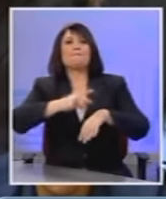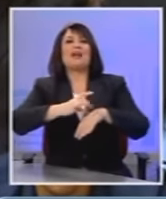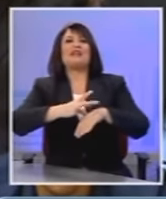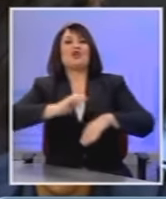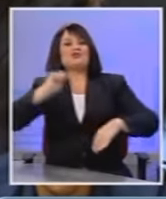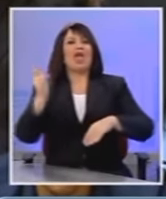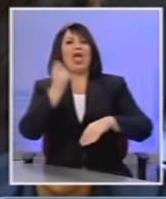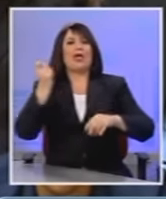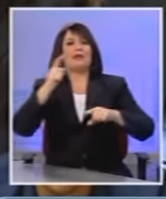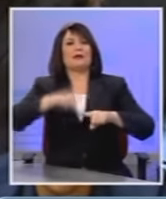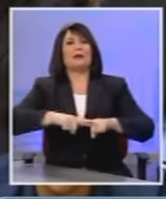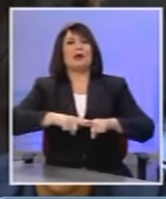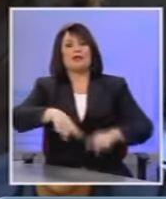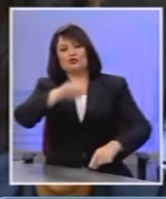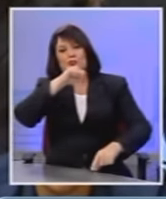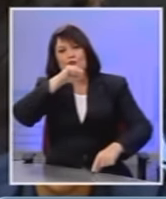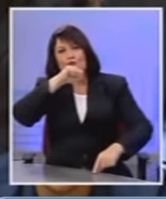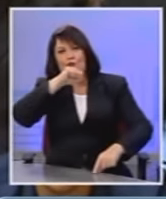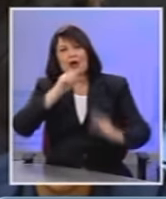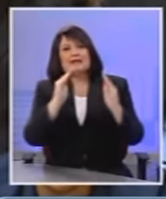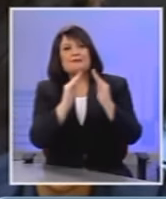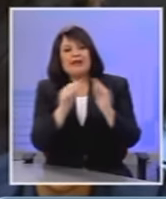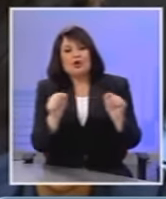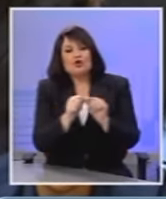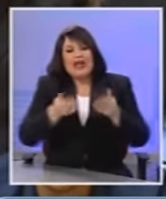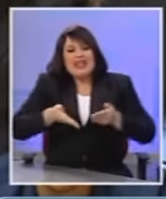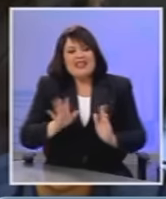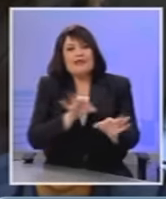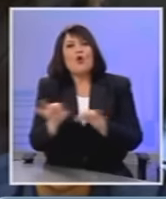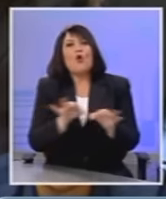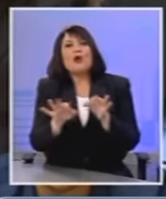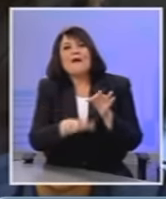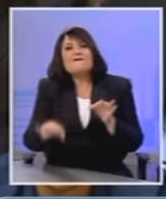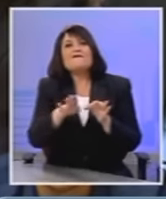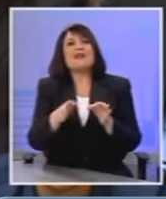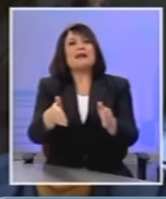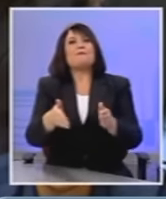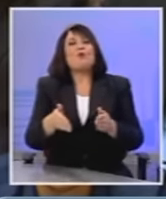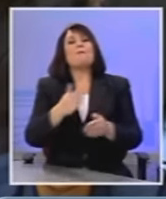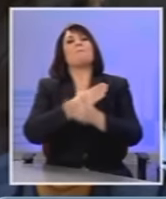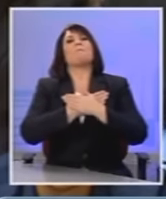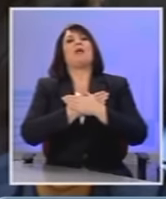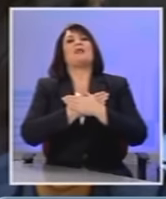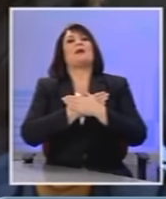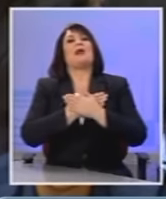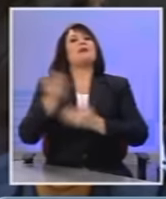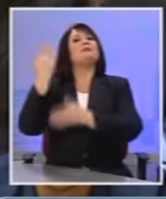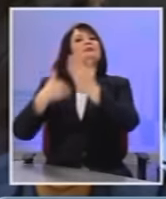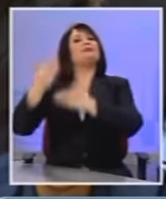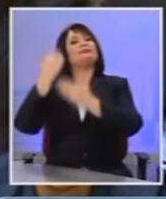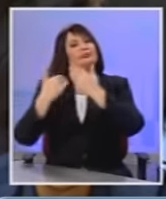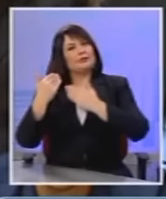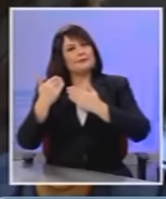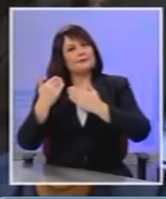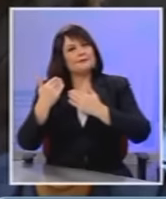εθνικιστής, γιατί βρίσκεται εκεί δίπλα στην πατρική του κατοικία, στο χωράφι του, δίπλα στον τάφο των προγόνων του. Και σας ενημερώνω